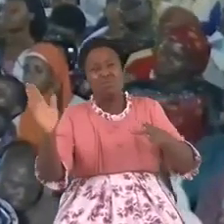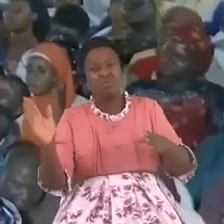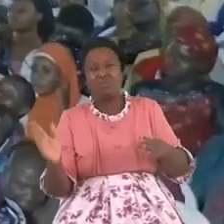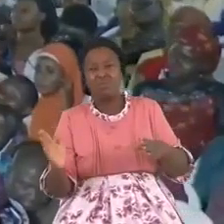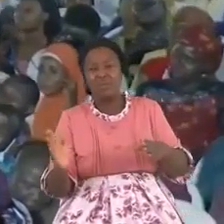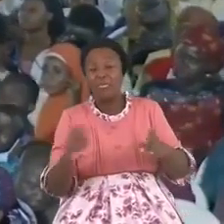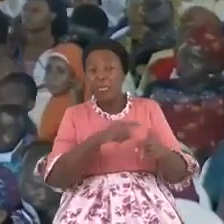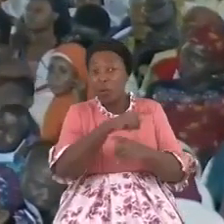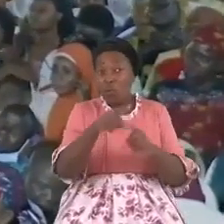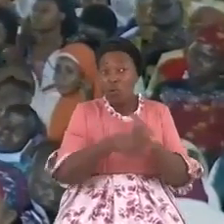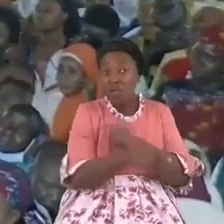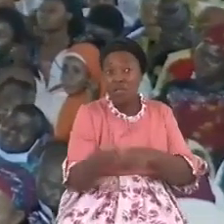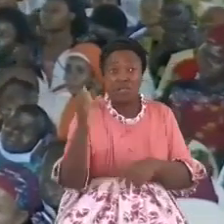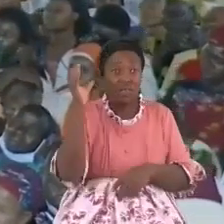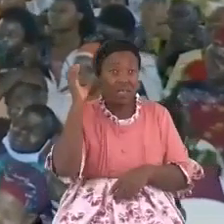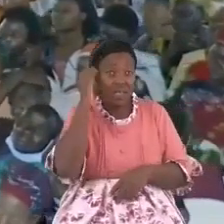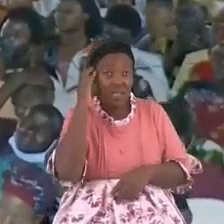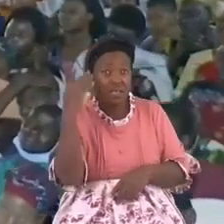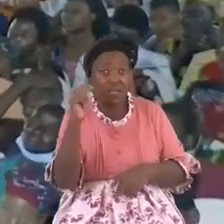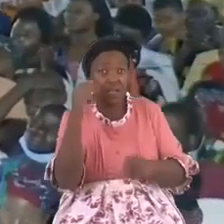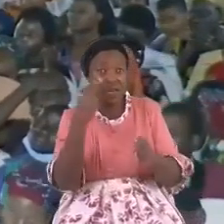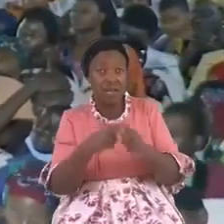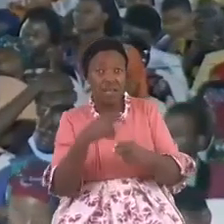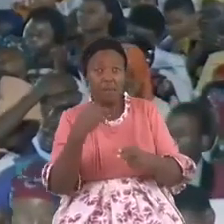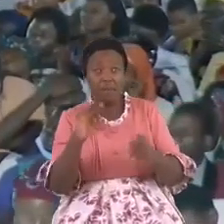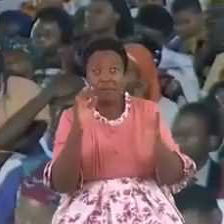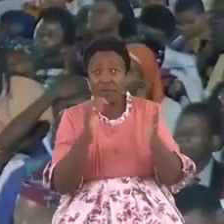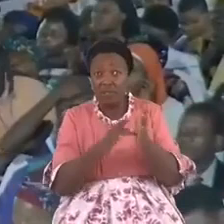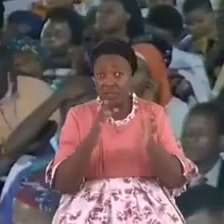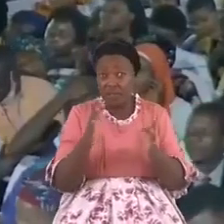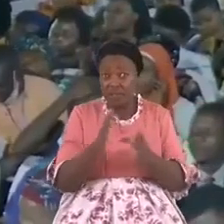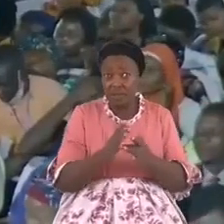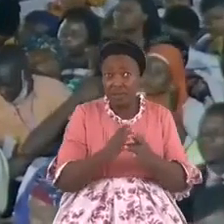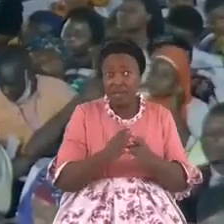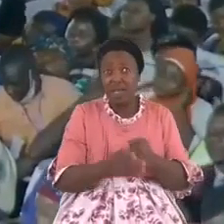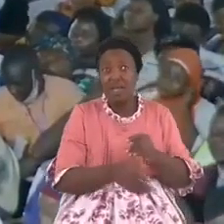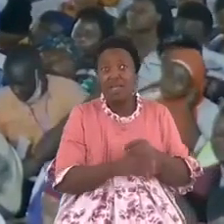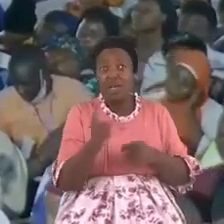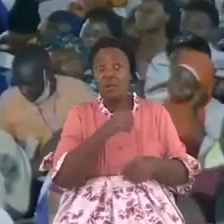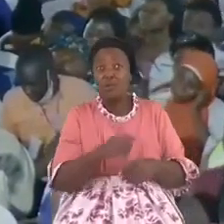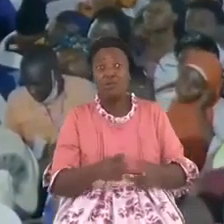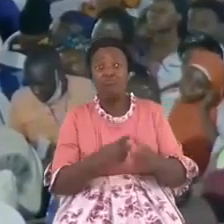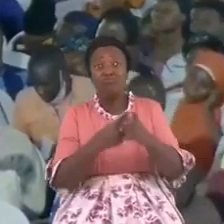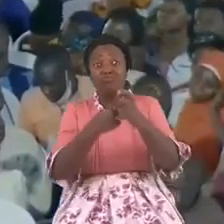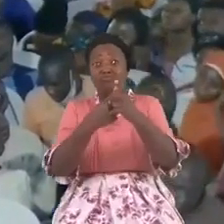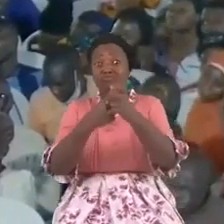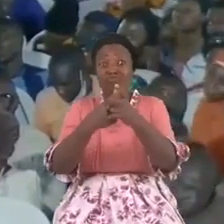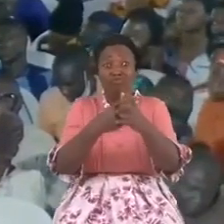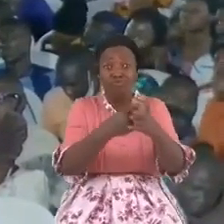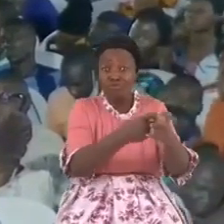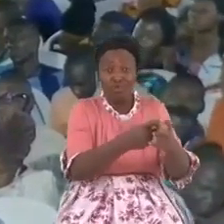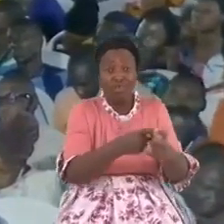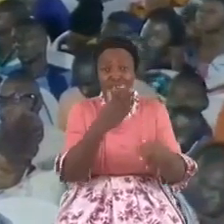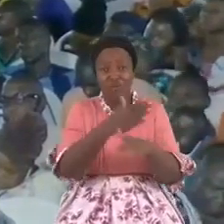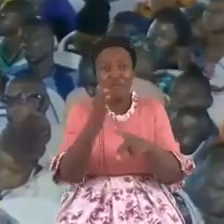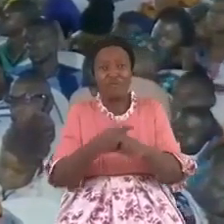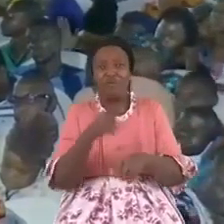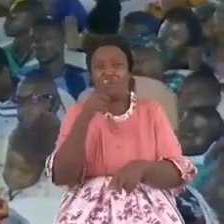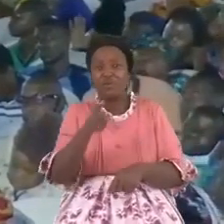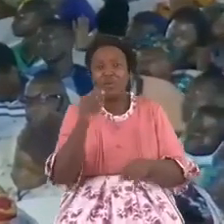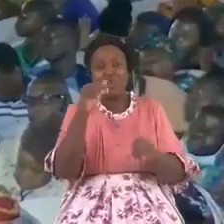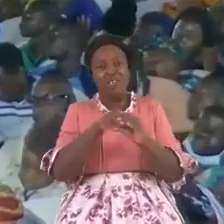Mgbe ha nụrụ aha Jizọs, ha ga-ewepụ ụkwụ ha pụọ n'ebe ị nọ, gbapụo